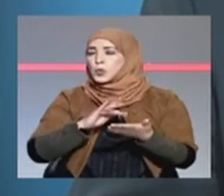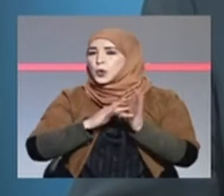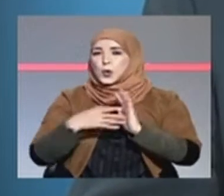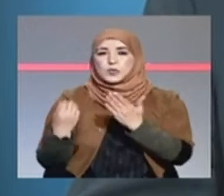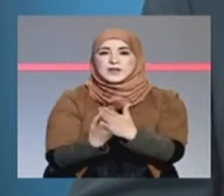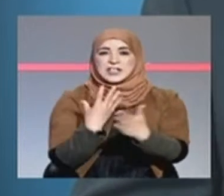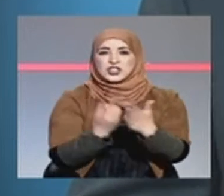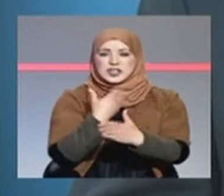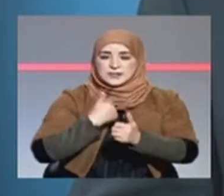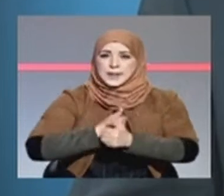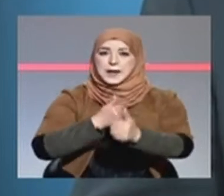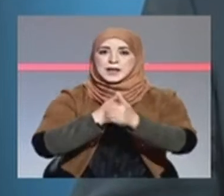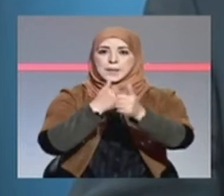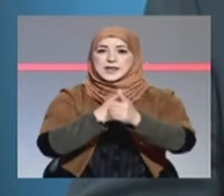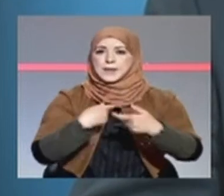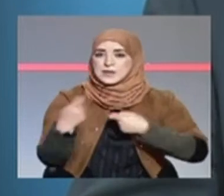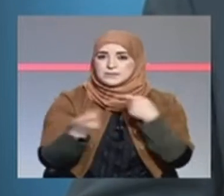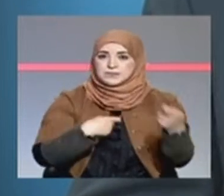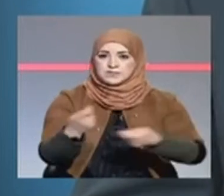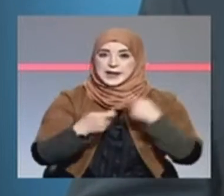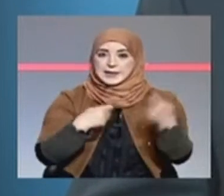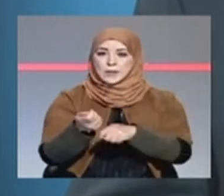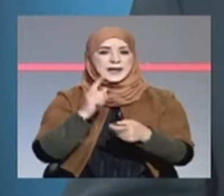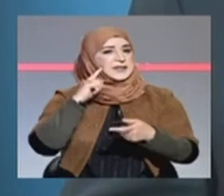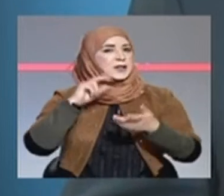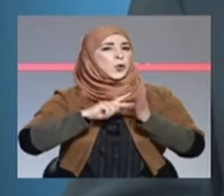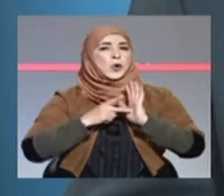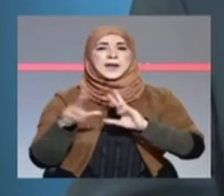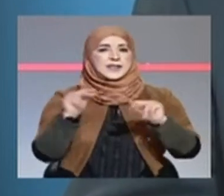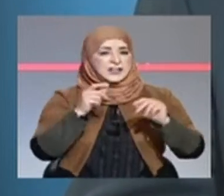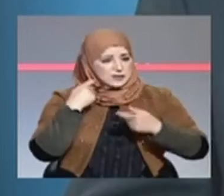الا يكون كان مليون